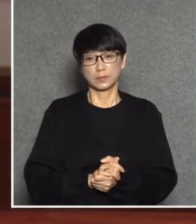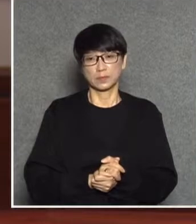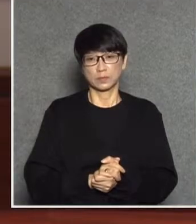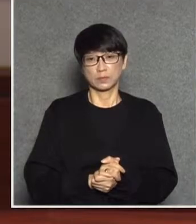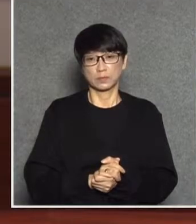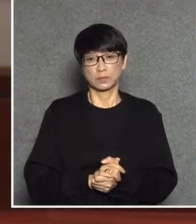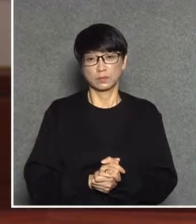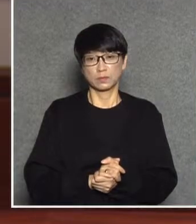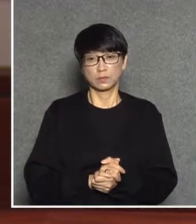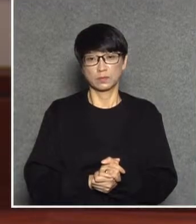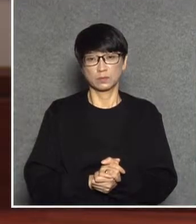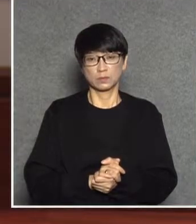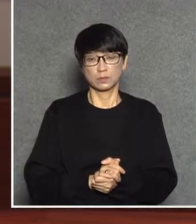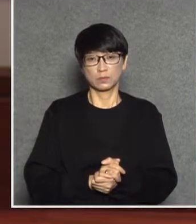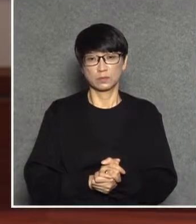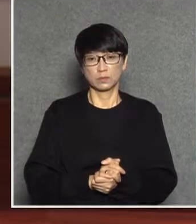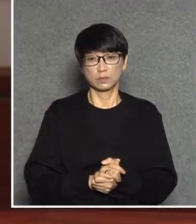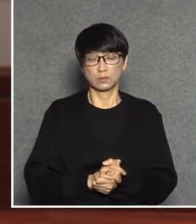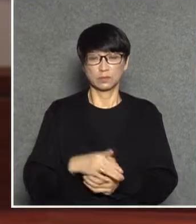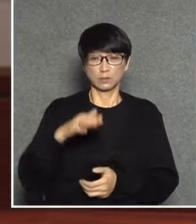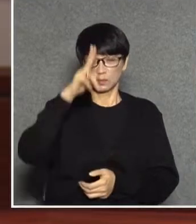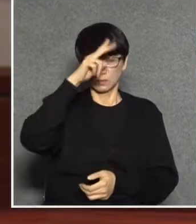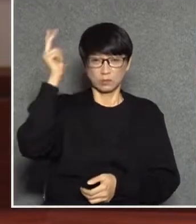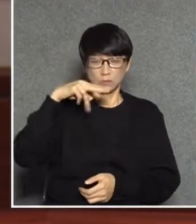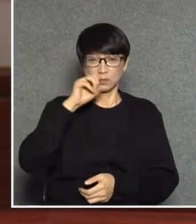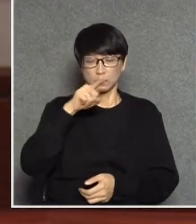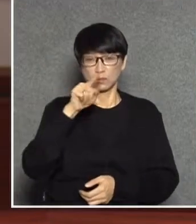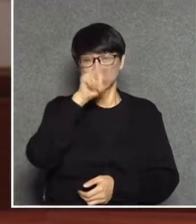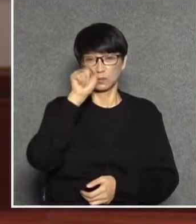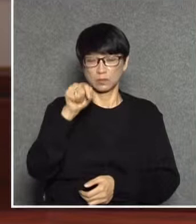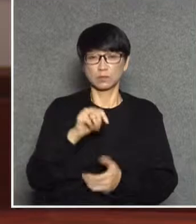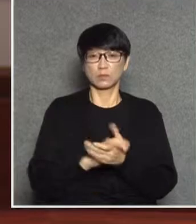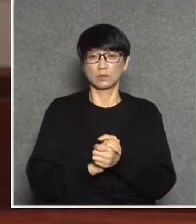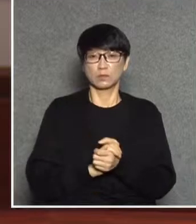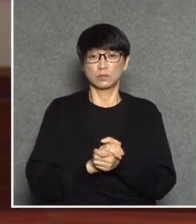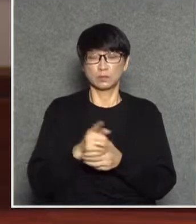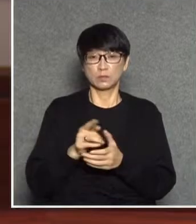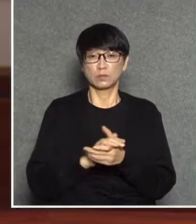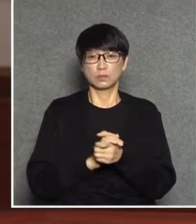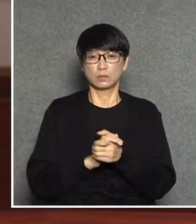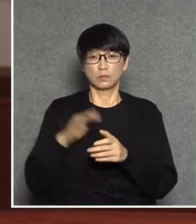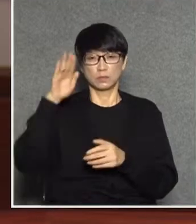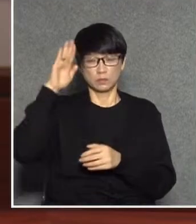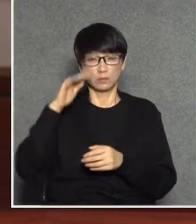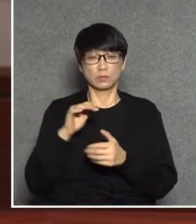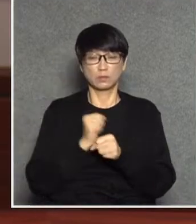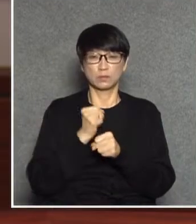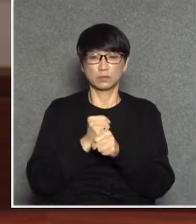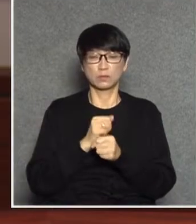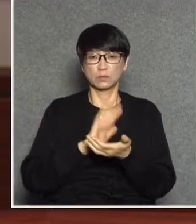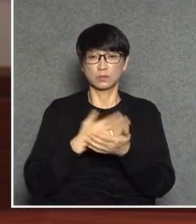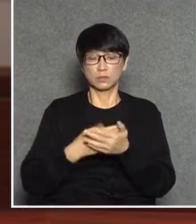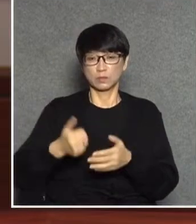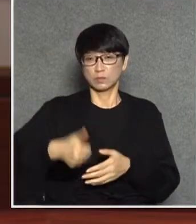所以我覺得咧，就即係政府不斷都講話，最問題咧係轉介有關嘅執法機構，但係成功個案有幾多